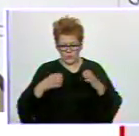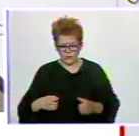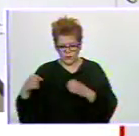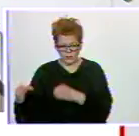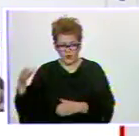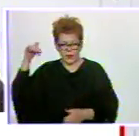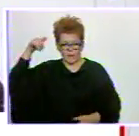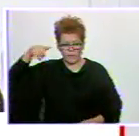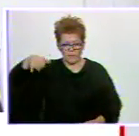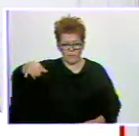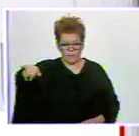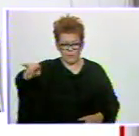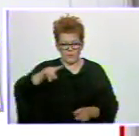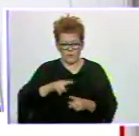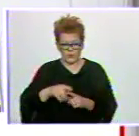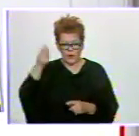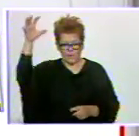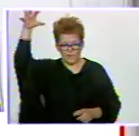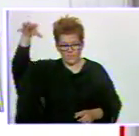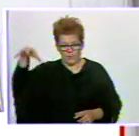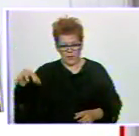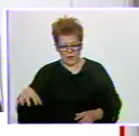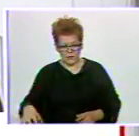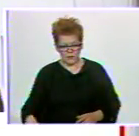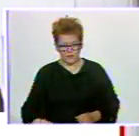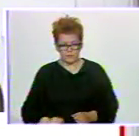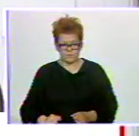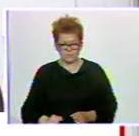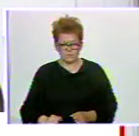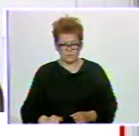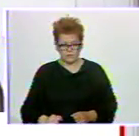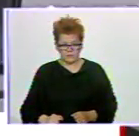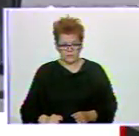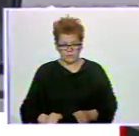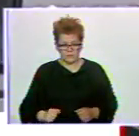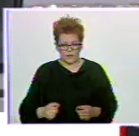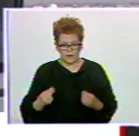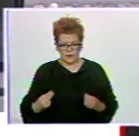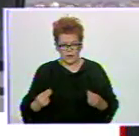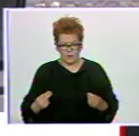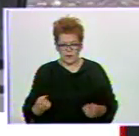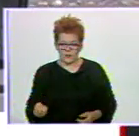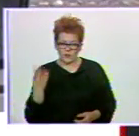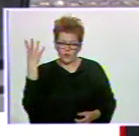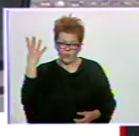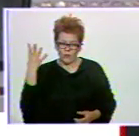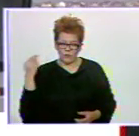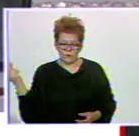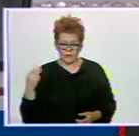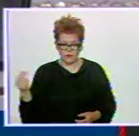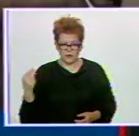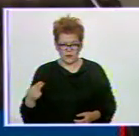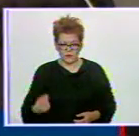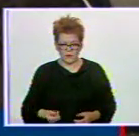și parașutism. O să încercăm să implementăm și zborul cu balonul. Este ceva nou în oraș. Termenul